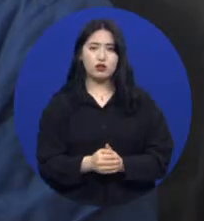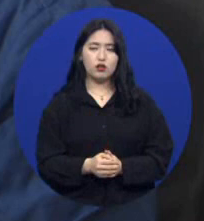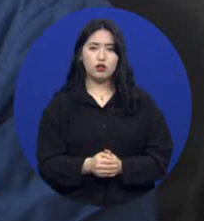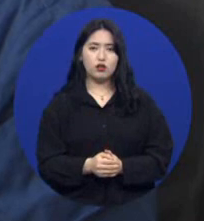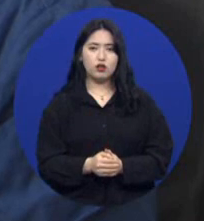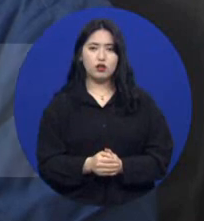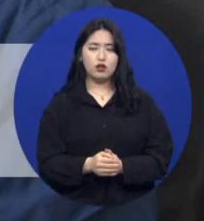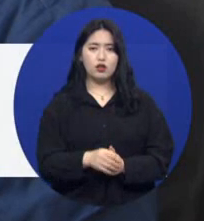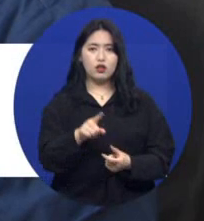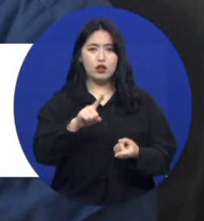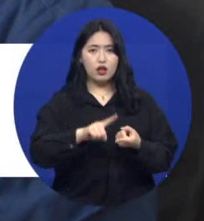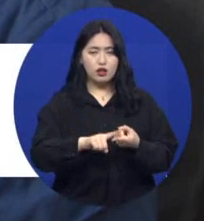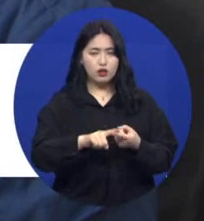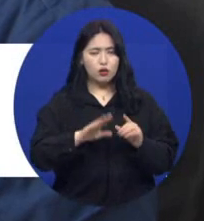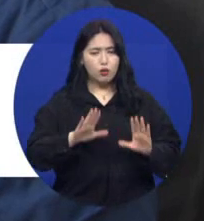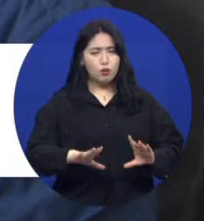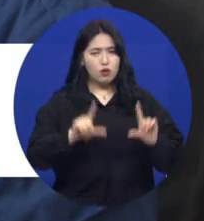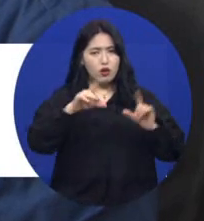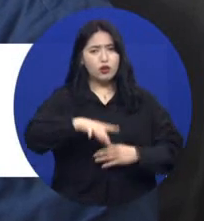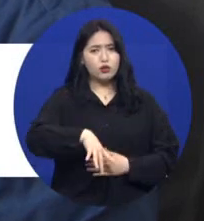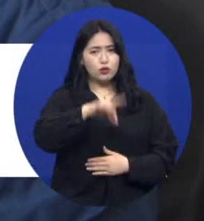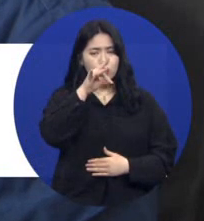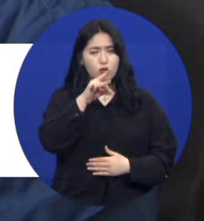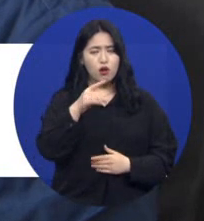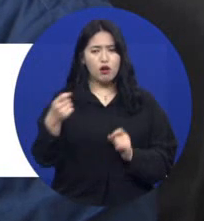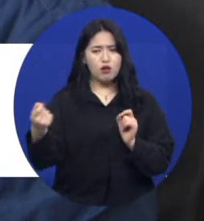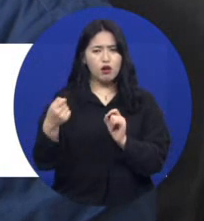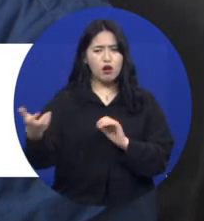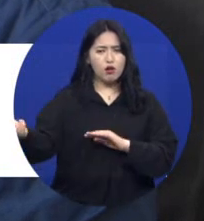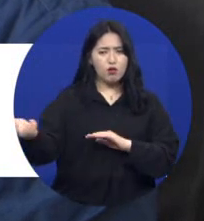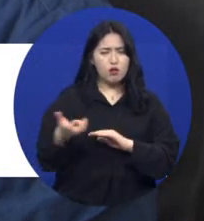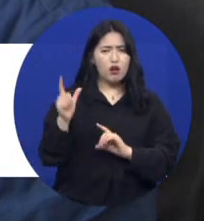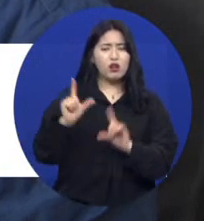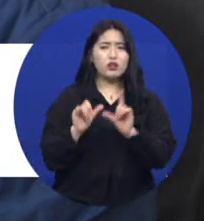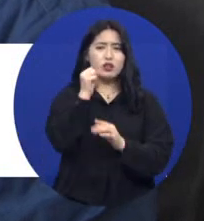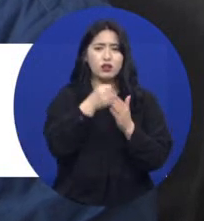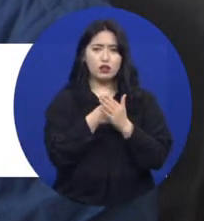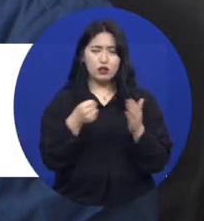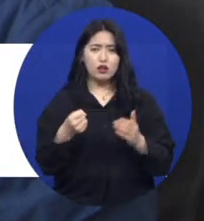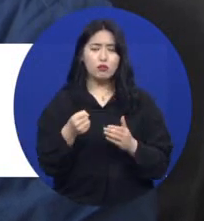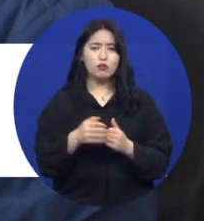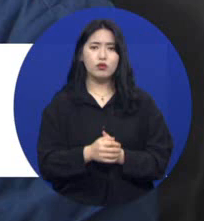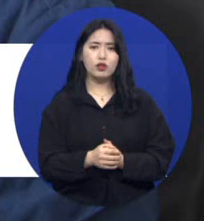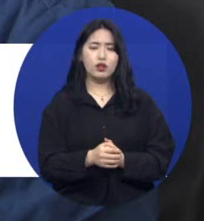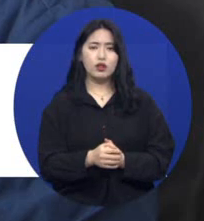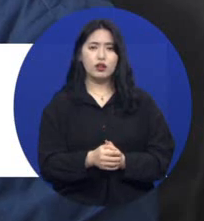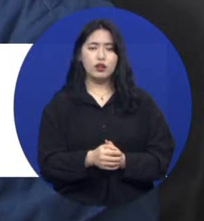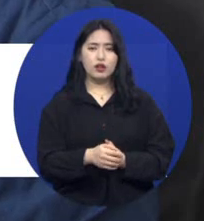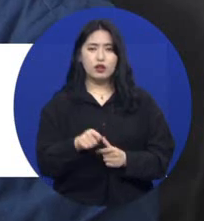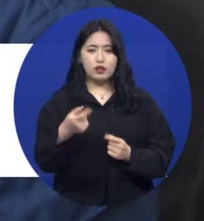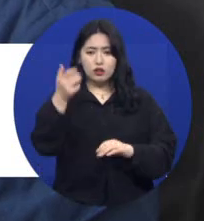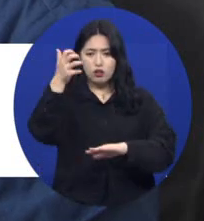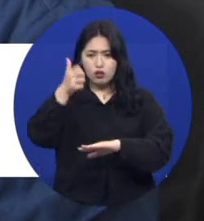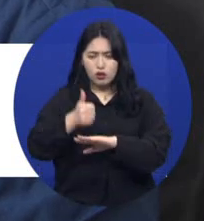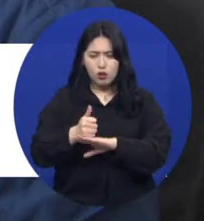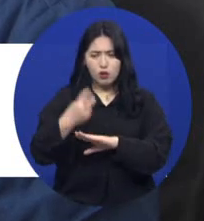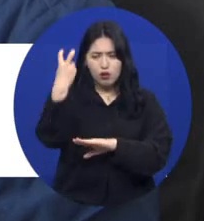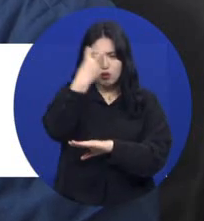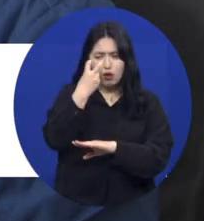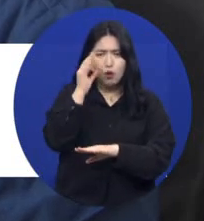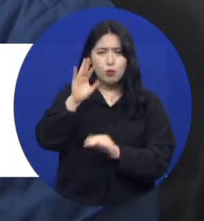4월 말에 대해서 월터가 5 제 책 가까이에 물이 들어가 사람으로서 바뀌었습니다 그런 결과들을 미처 볼 때